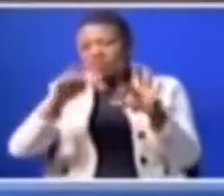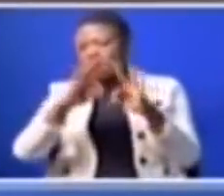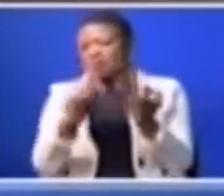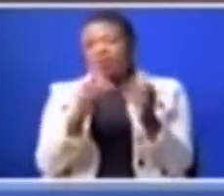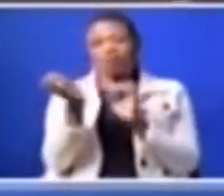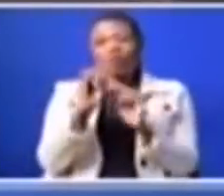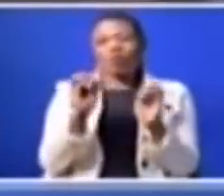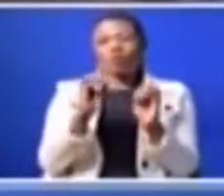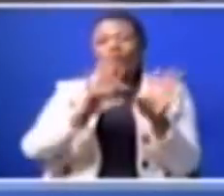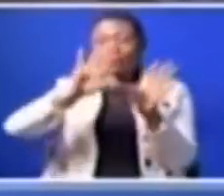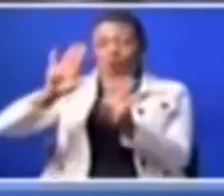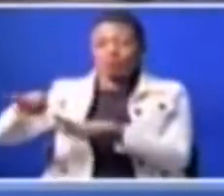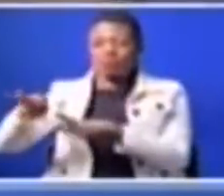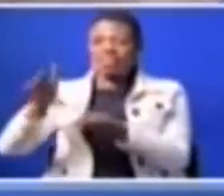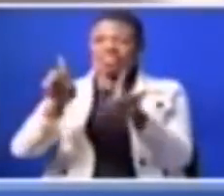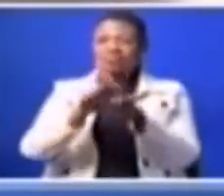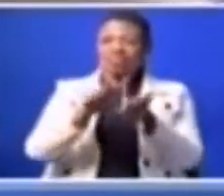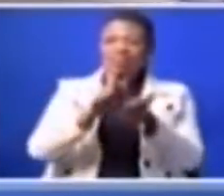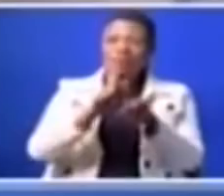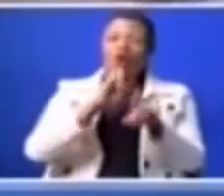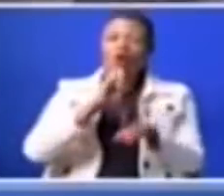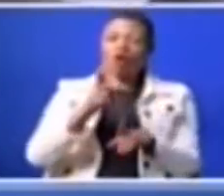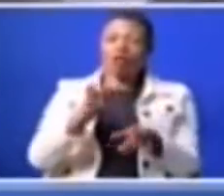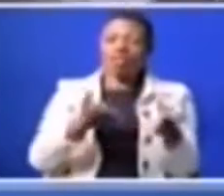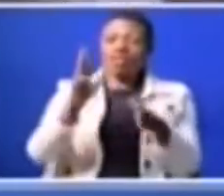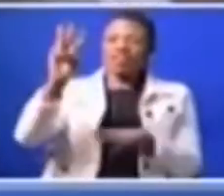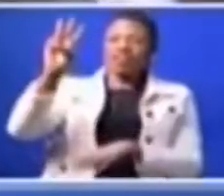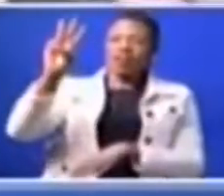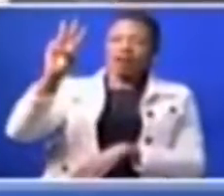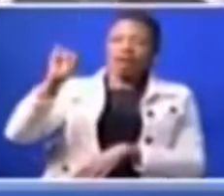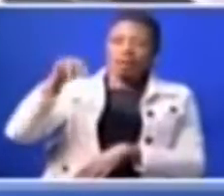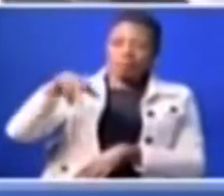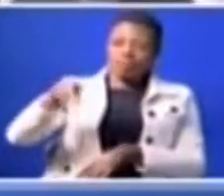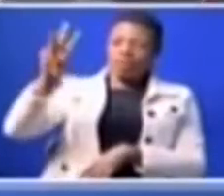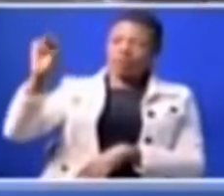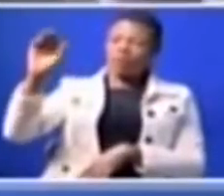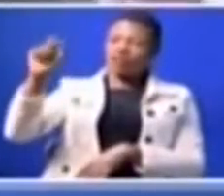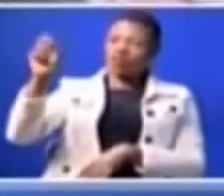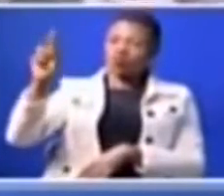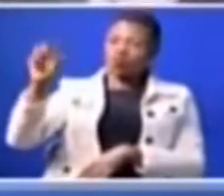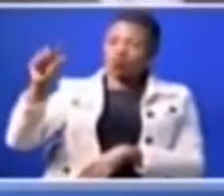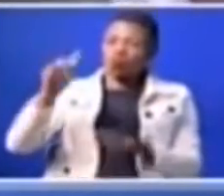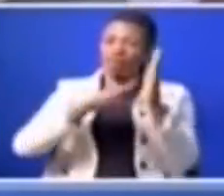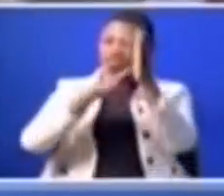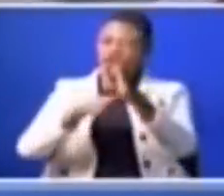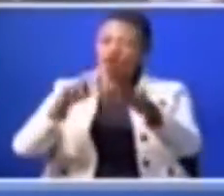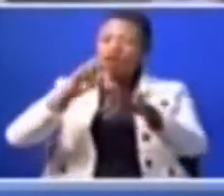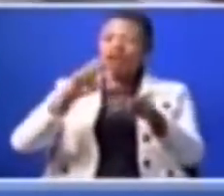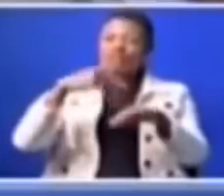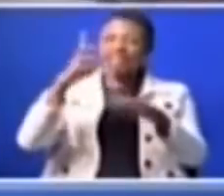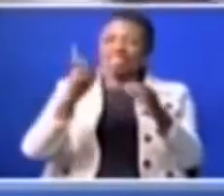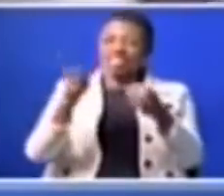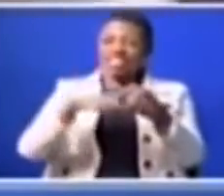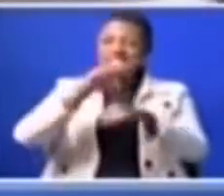hivyo kando na hayo, pia ni ile makataa ambayo imeweza kutolewa kwa mbunge wa Matungu aweze kujitokeza katika kipindi cha saa 6, na tunasubiri